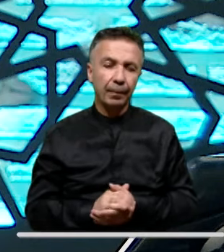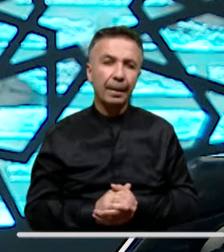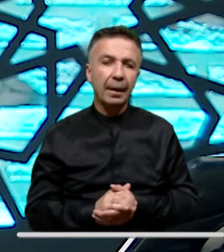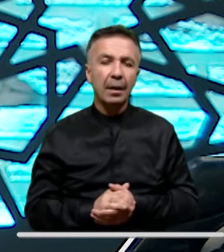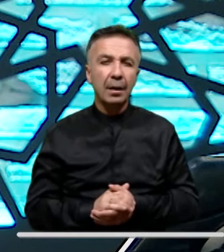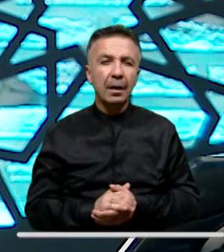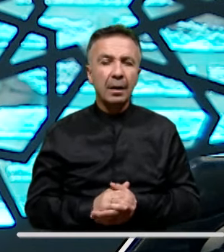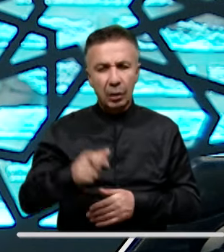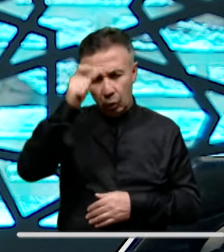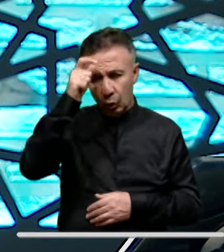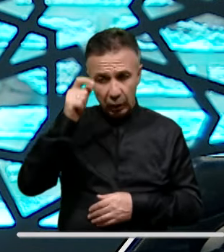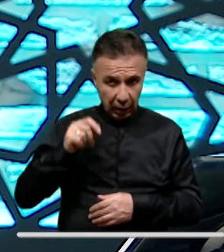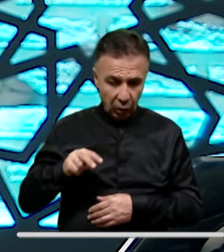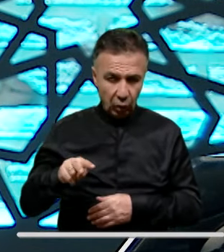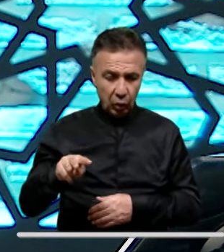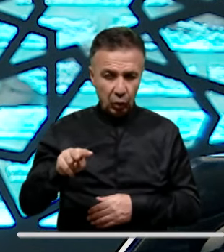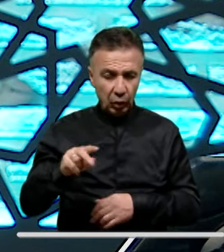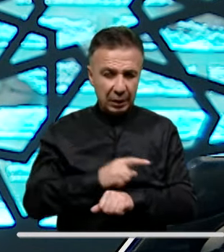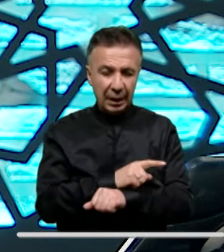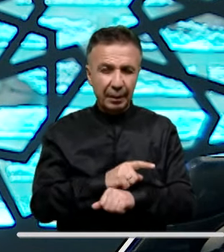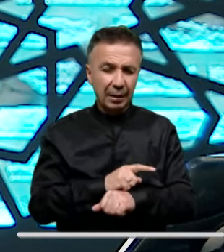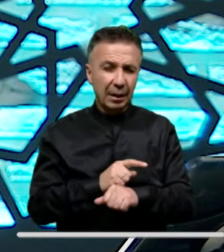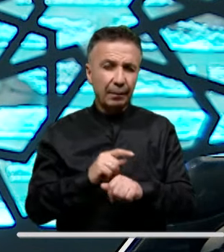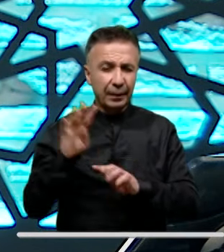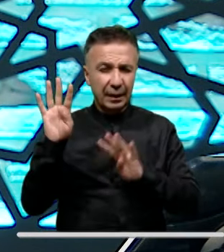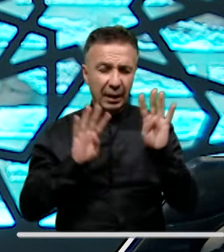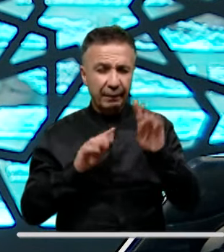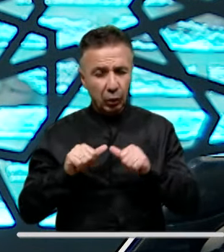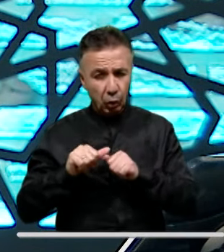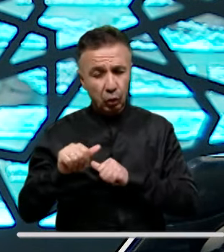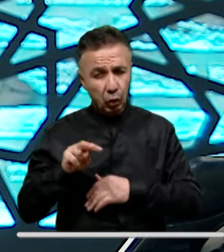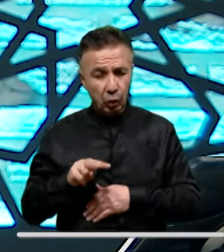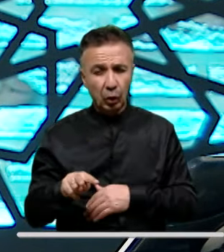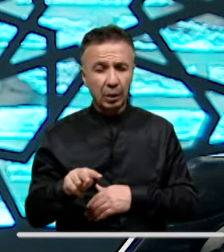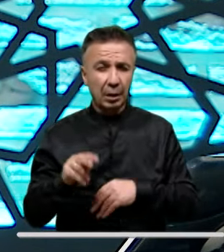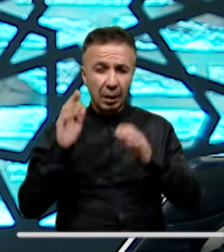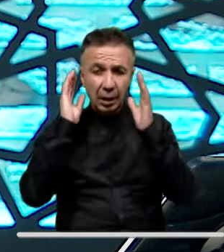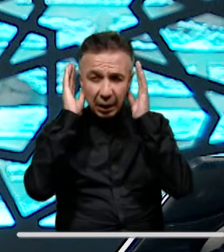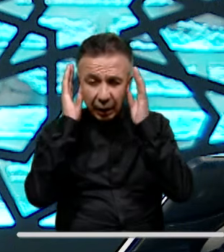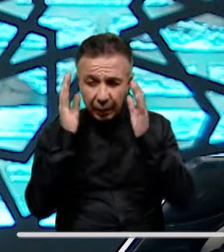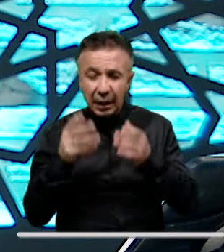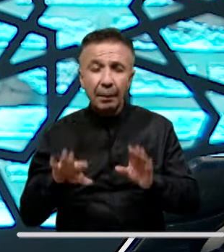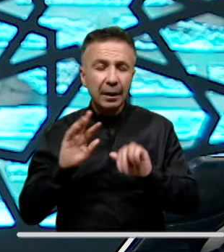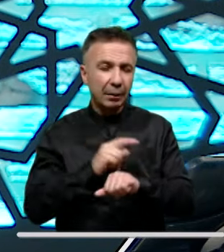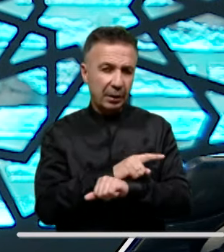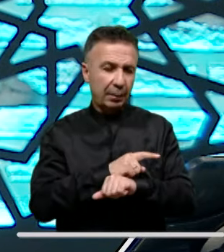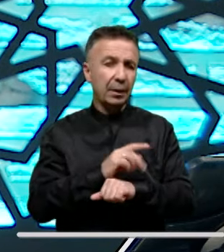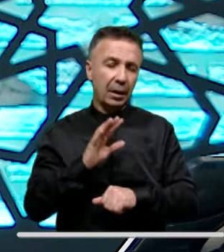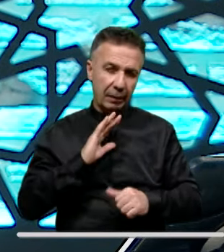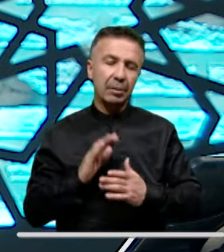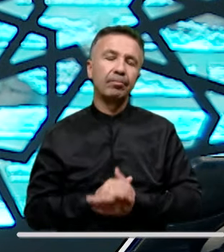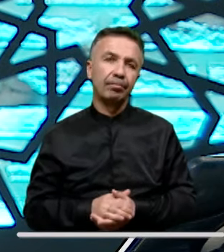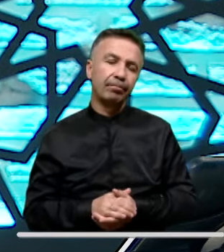yolculuğu yaptığımız esnada tabii trafik ve uzun yol halleri değerlendirildiğinde namazları kılamadığımız zamanlar oluyor demiş.